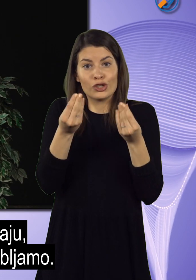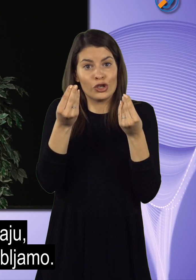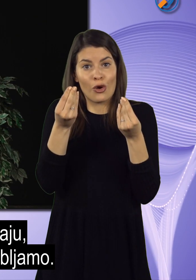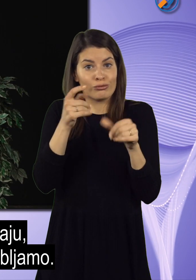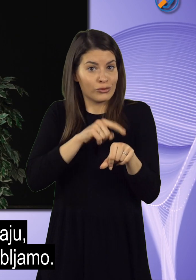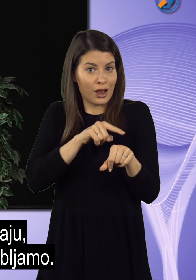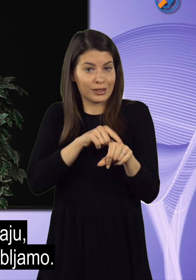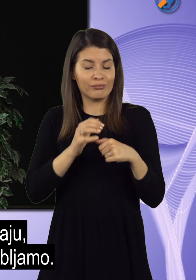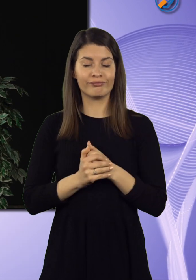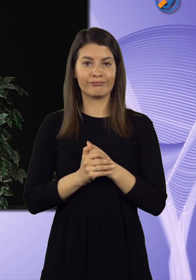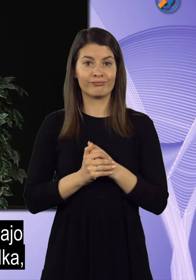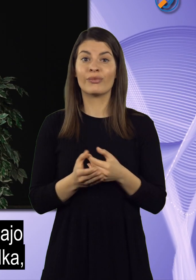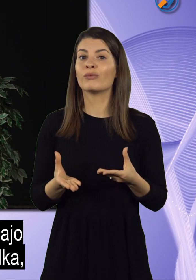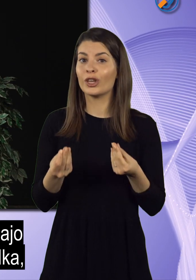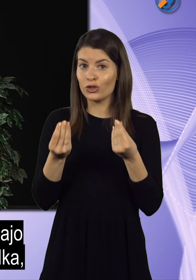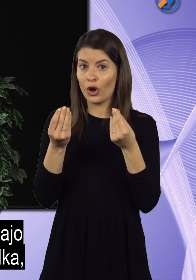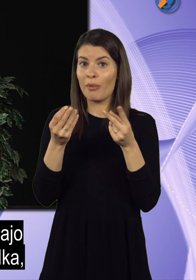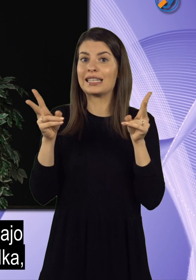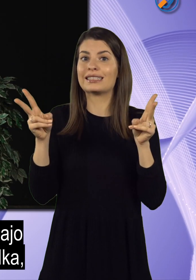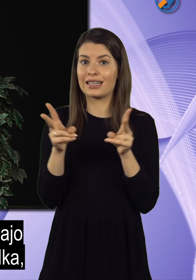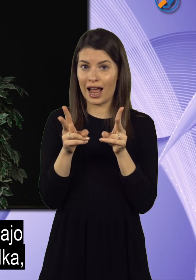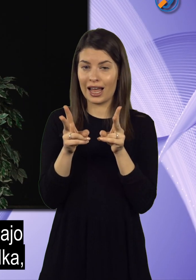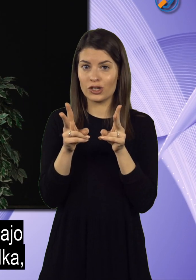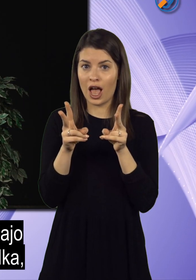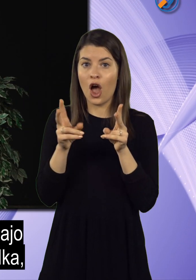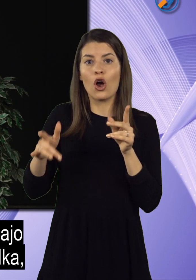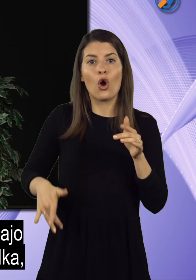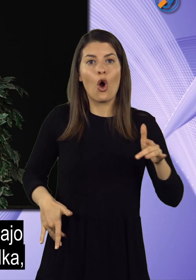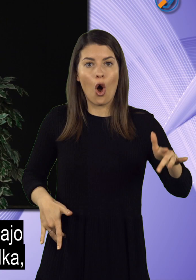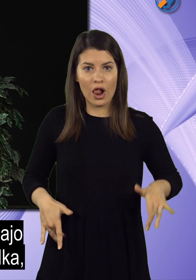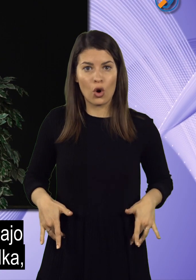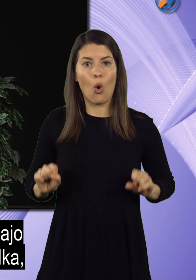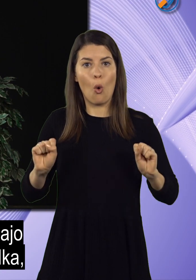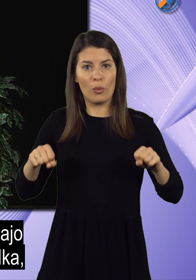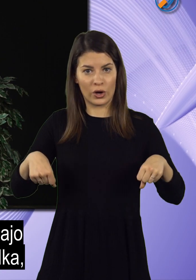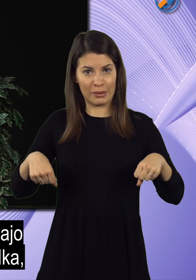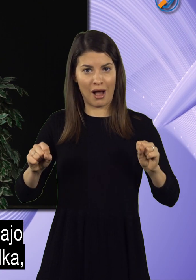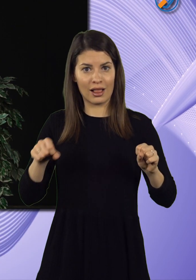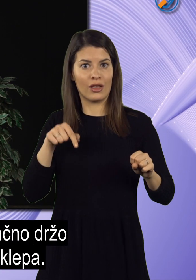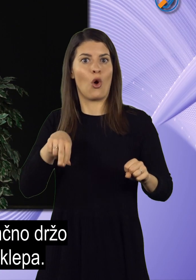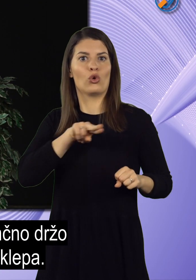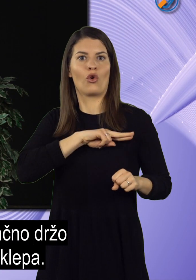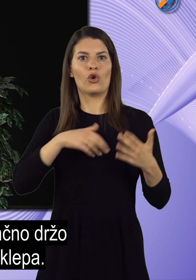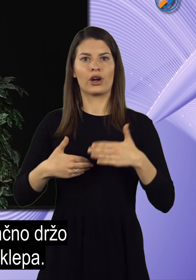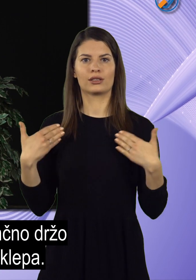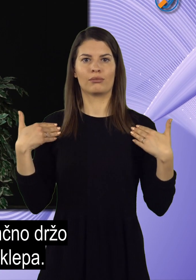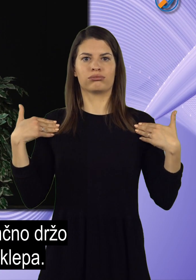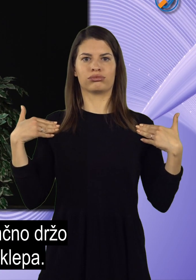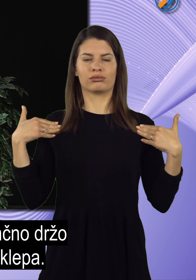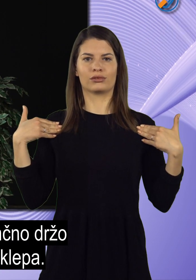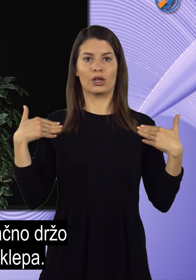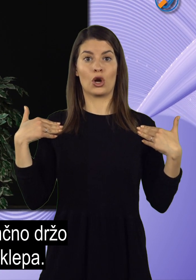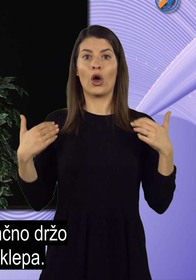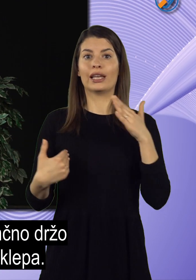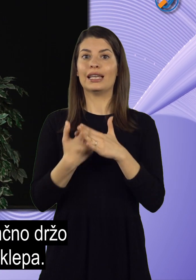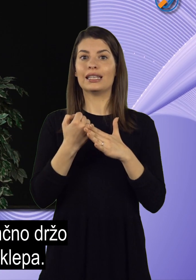večino časa uporabljamo. Večinoma se skrajšajo naše upogibalke kolka, ki so odgovorne za pokončno